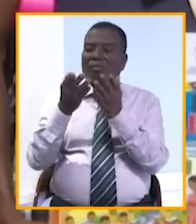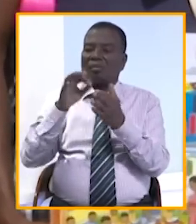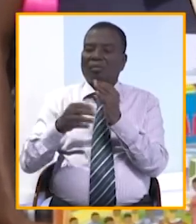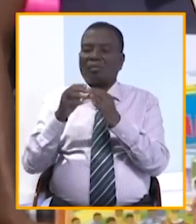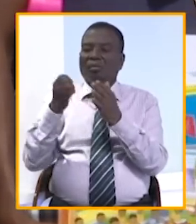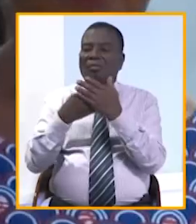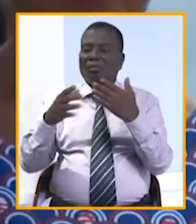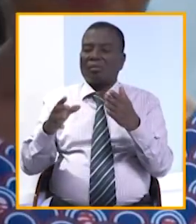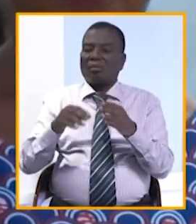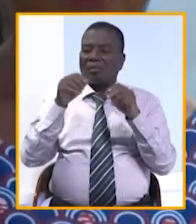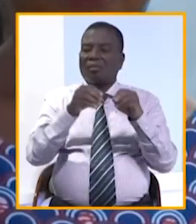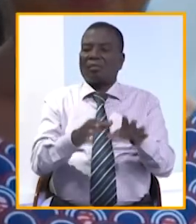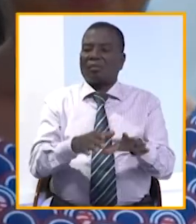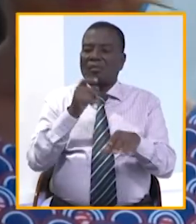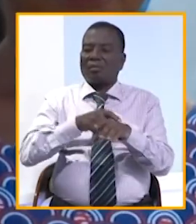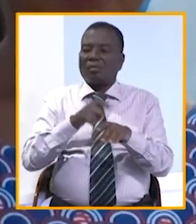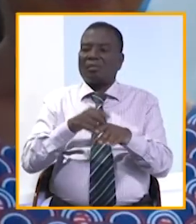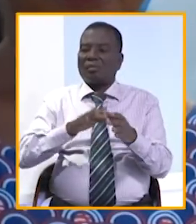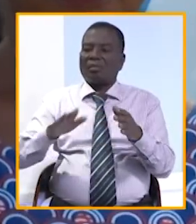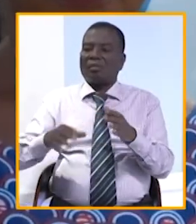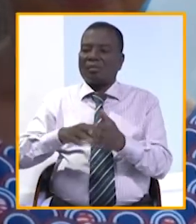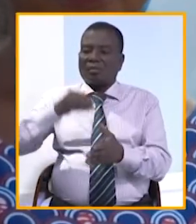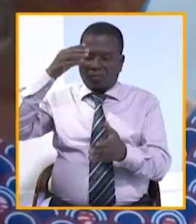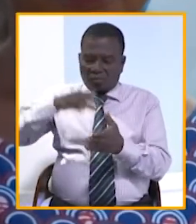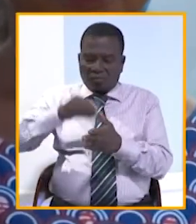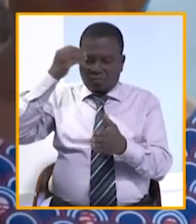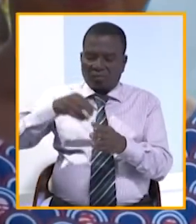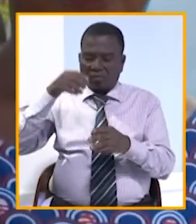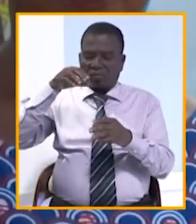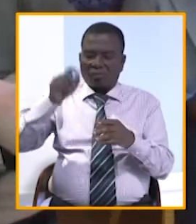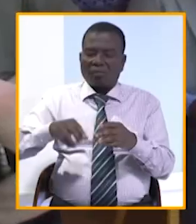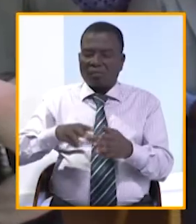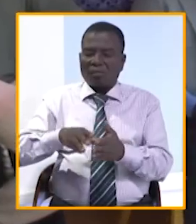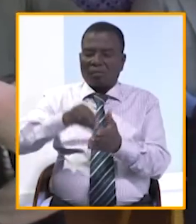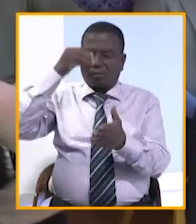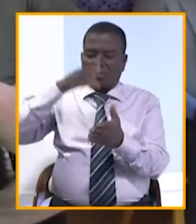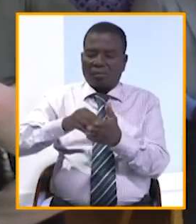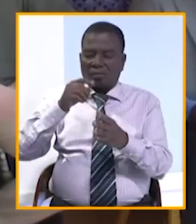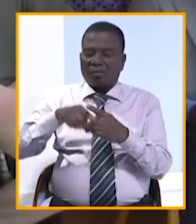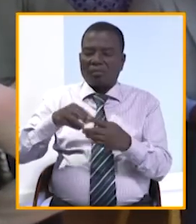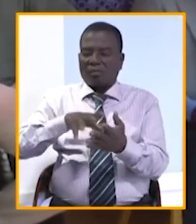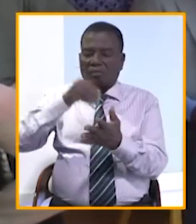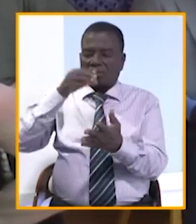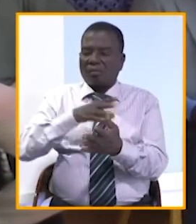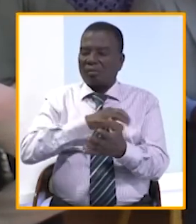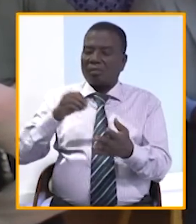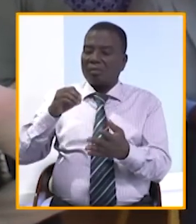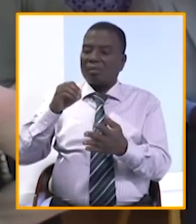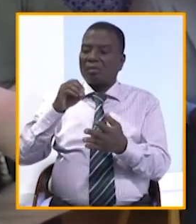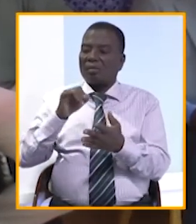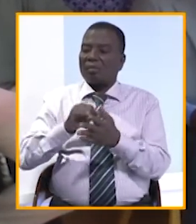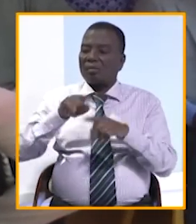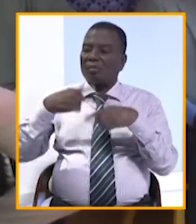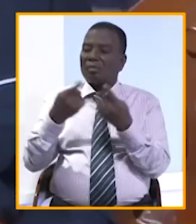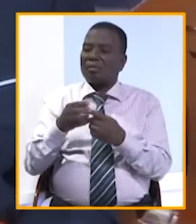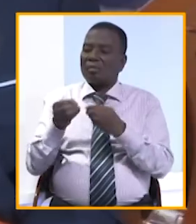faut laisser le temps aux enfants d'étudier. Il faut leur apprendre à étudier. Le PAGDS, mis en place dans le cadre